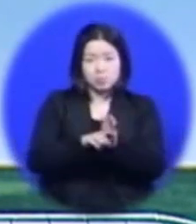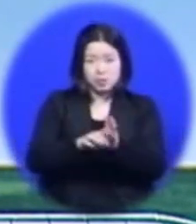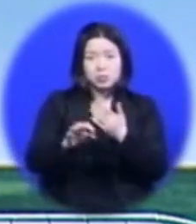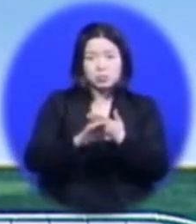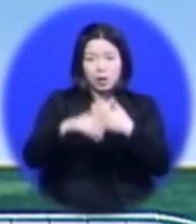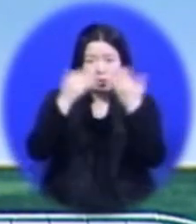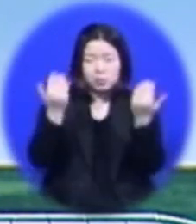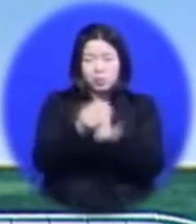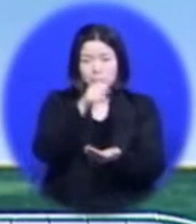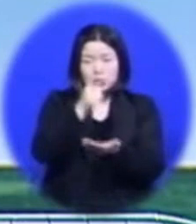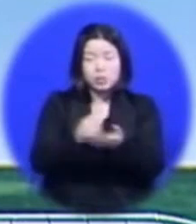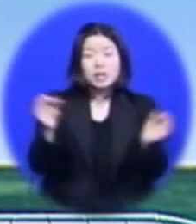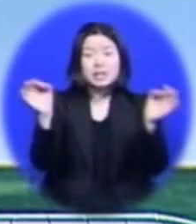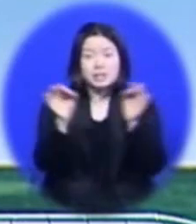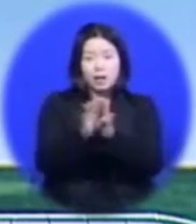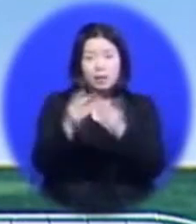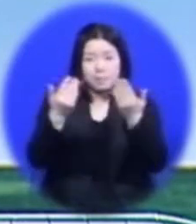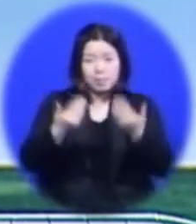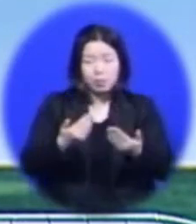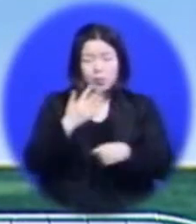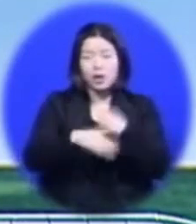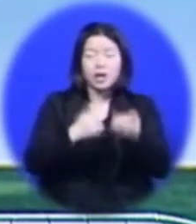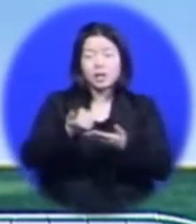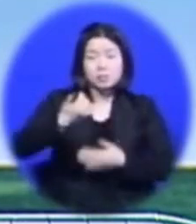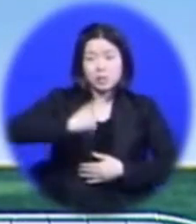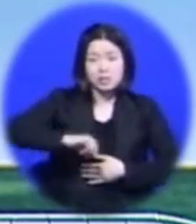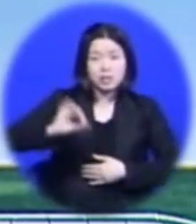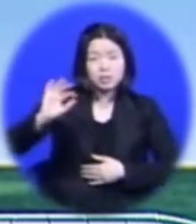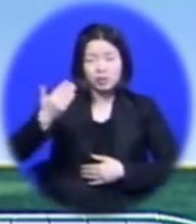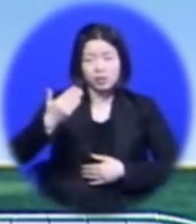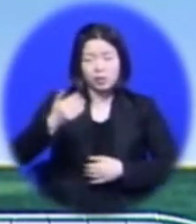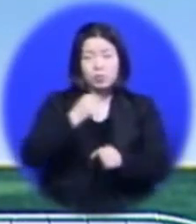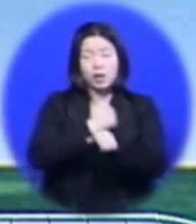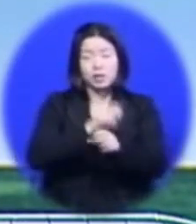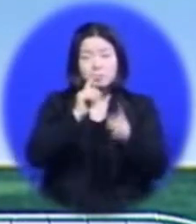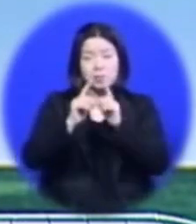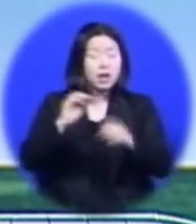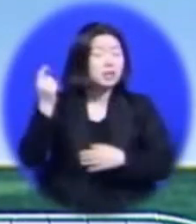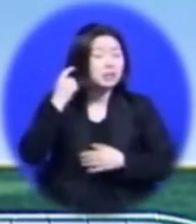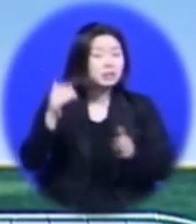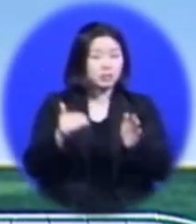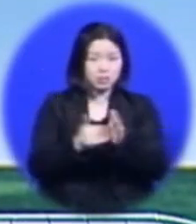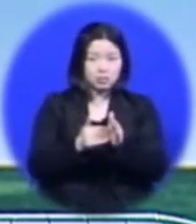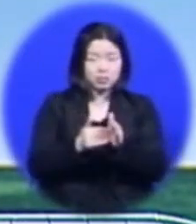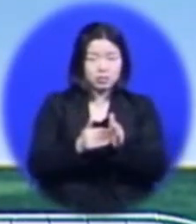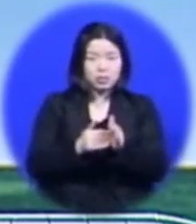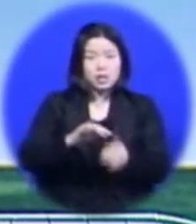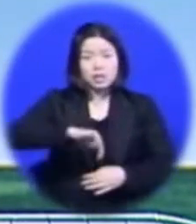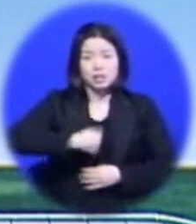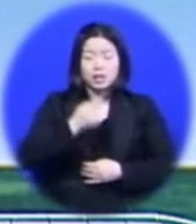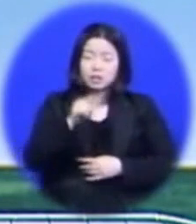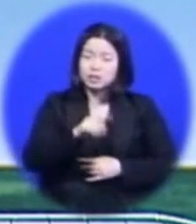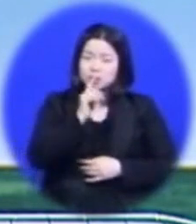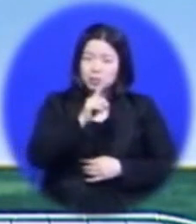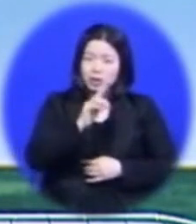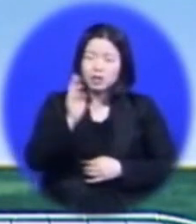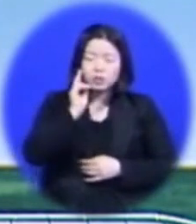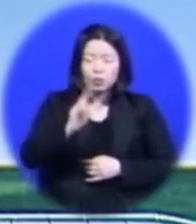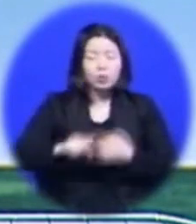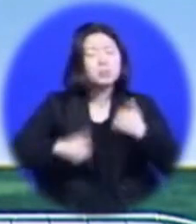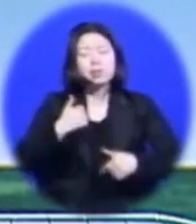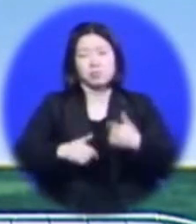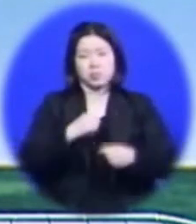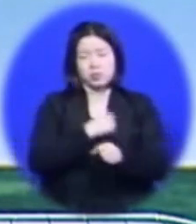죄가 사함을 받고 하나님의 자녀가 된다고 하는 이야기를 들었습니다. 자기는 그게 너무 기뻤다고